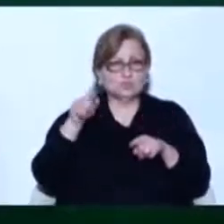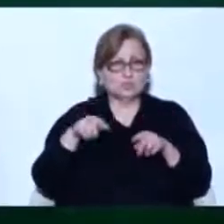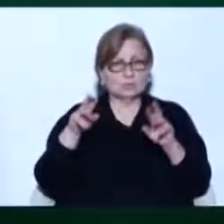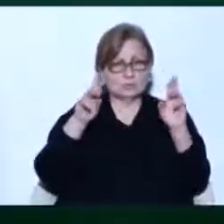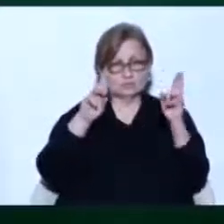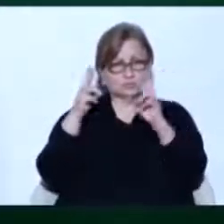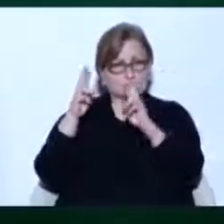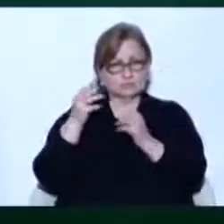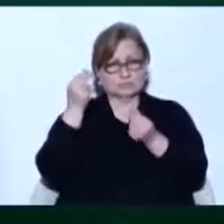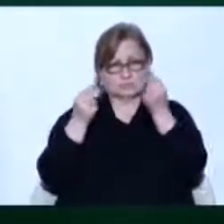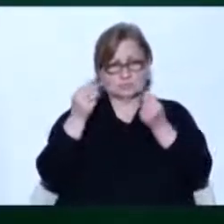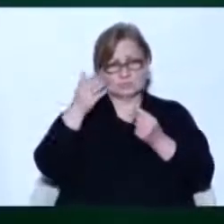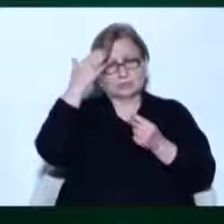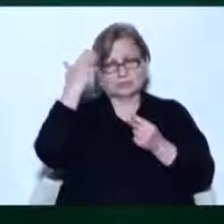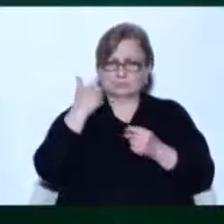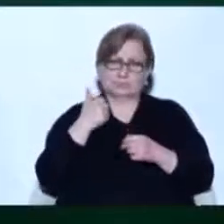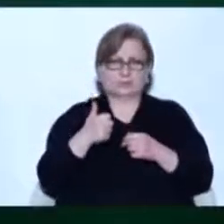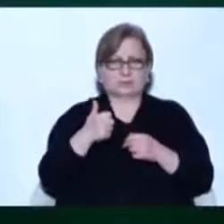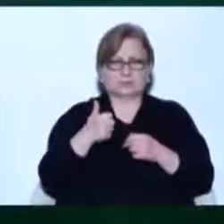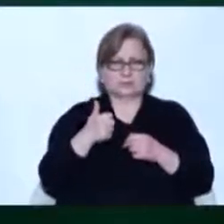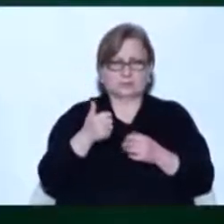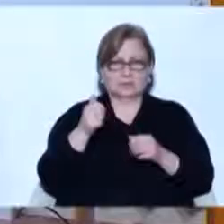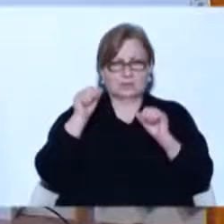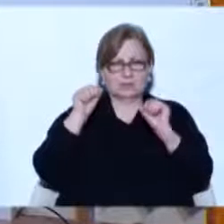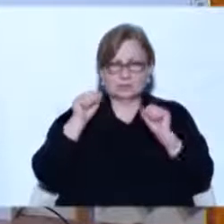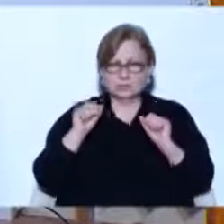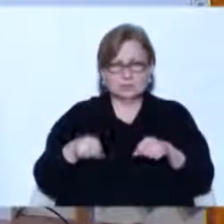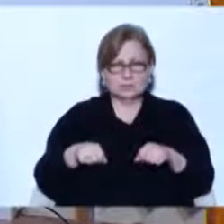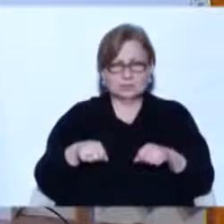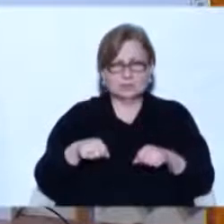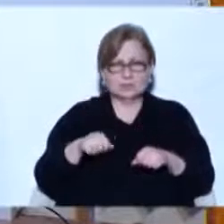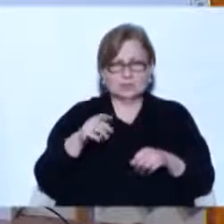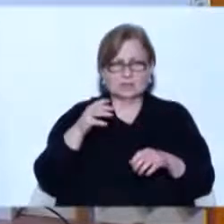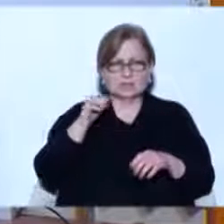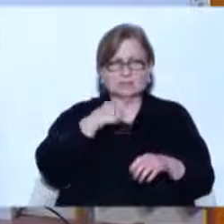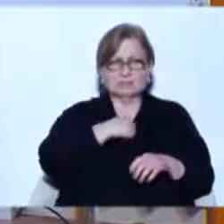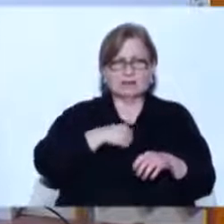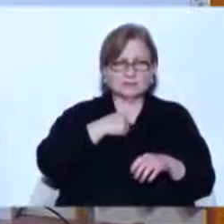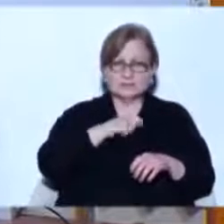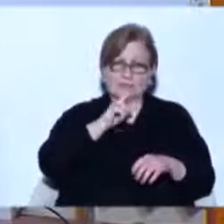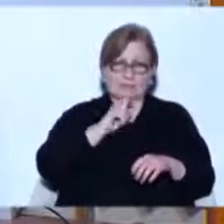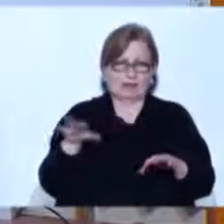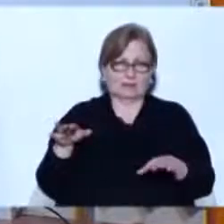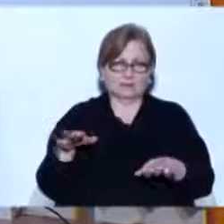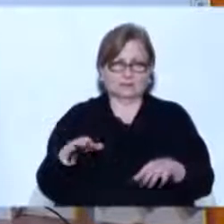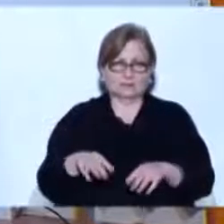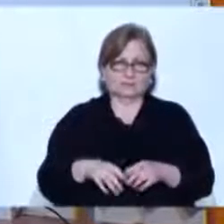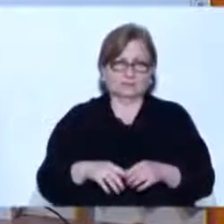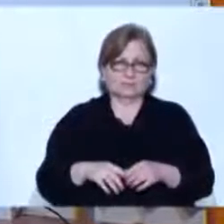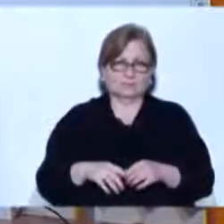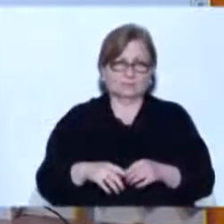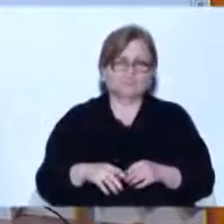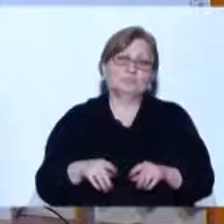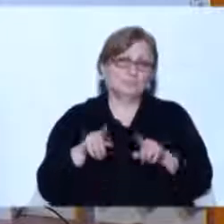ცეკვა თამაშიც კარგიაო. იქნებ ასეთი ბრაზიანებიც აღარ ვიყოთო. ასეთი